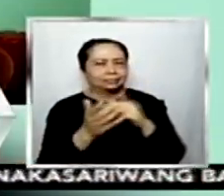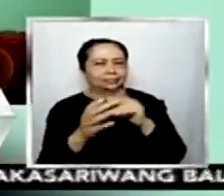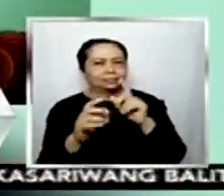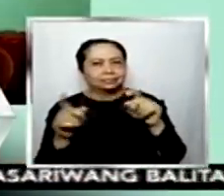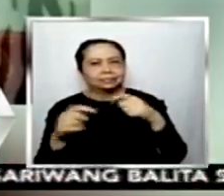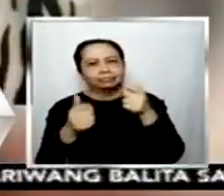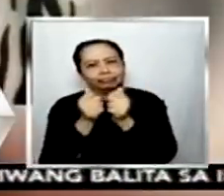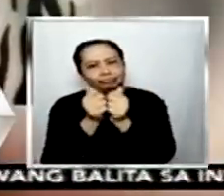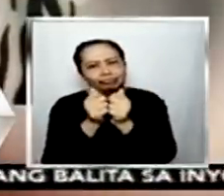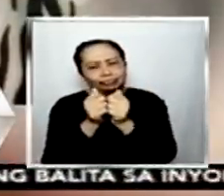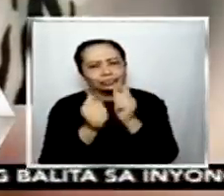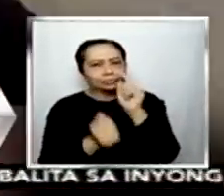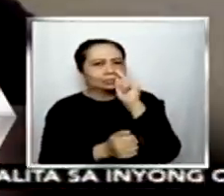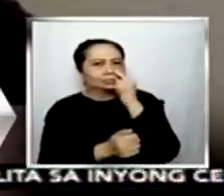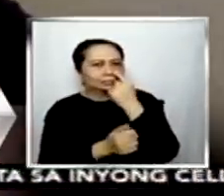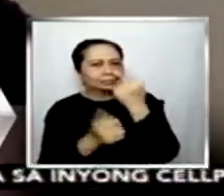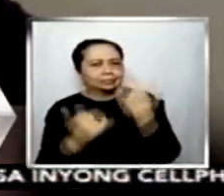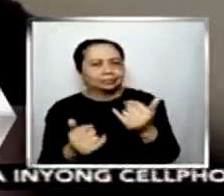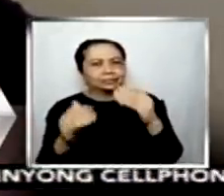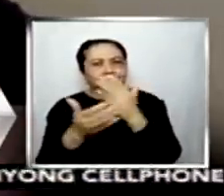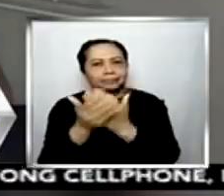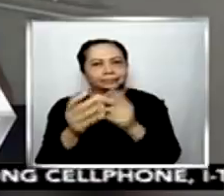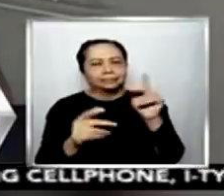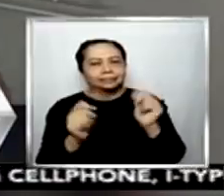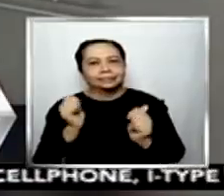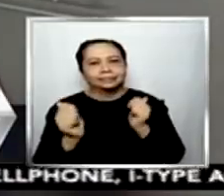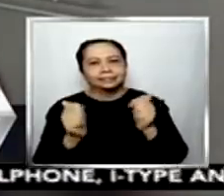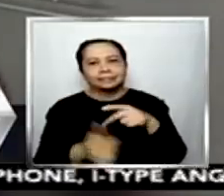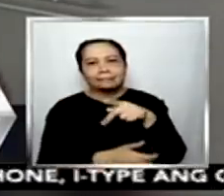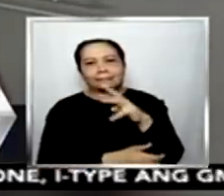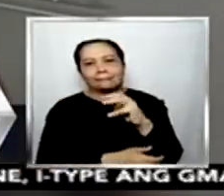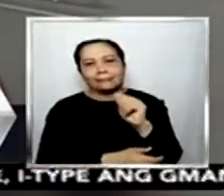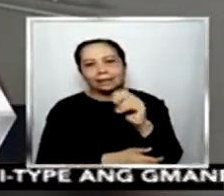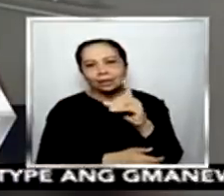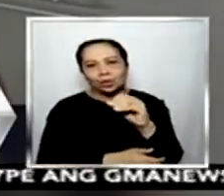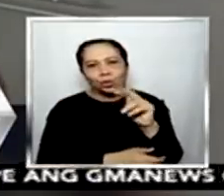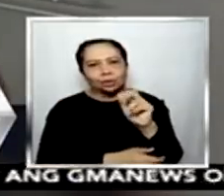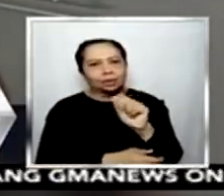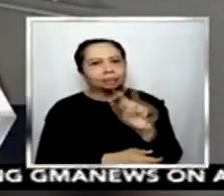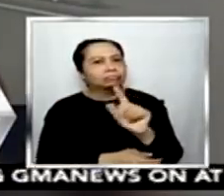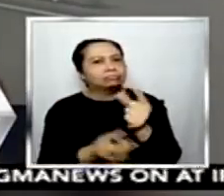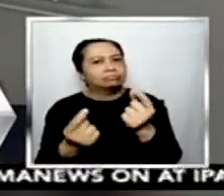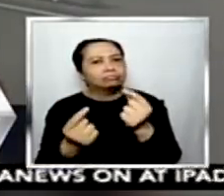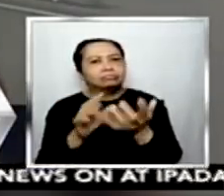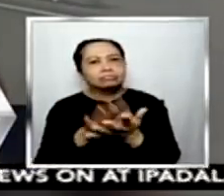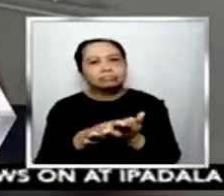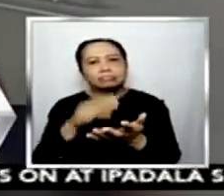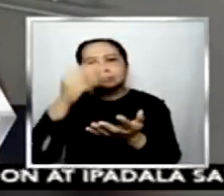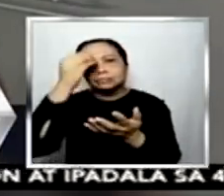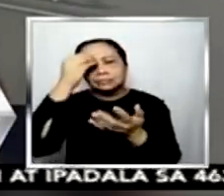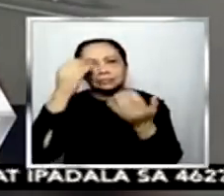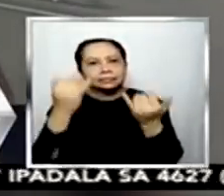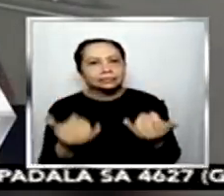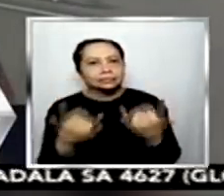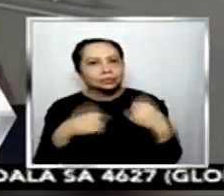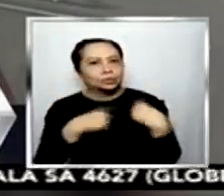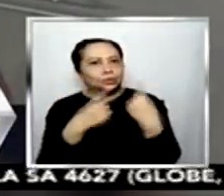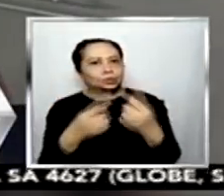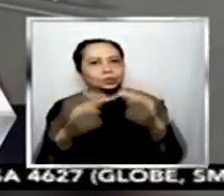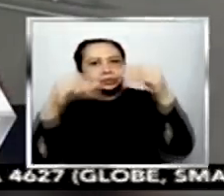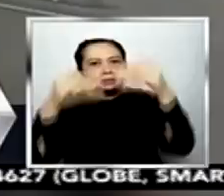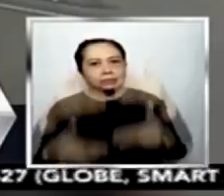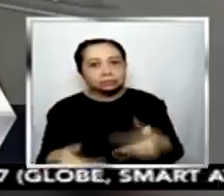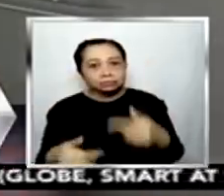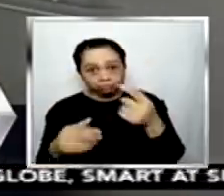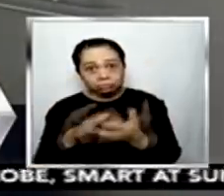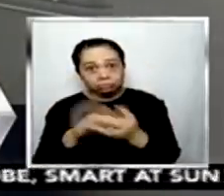ngayong quarantine ang mga bida ng Primadonnas. Ano-ano ba yung mga natutunan nyo during the lockdown? Nagkaroon ba kayo ng